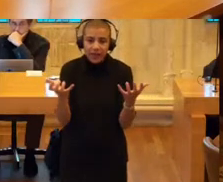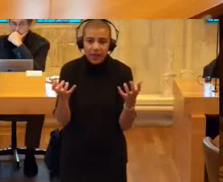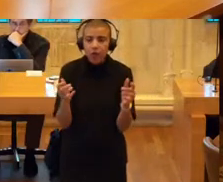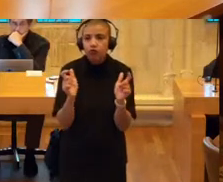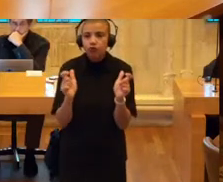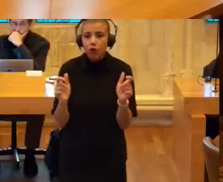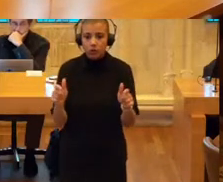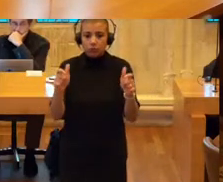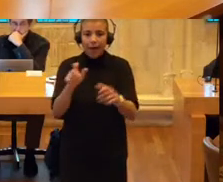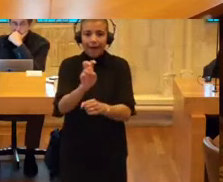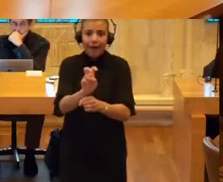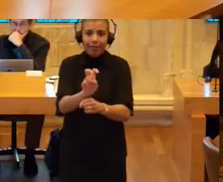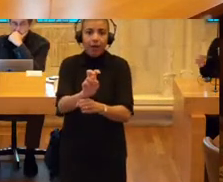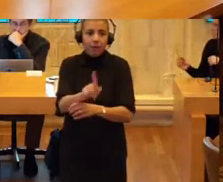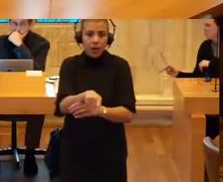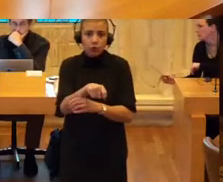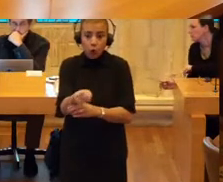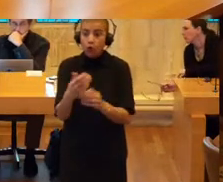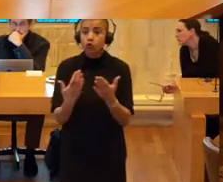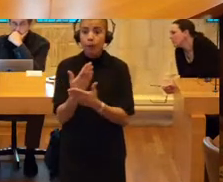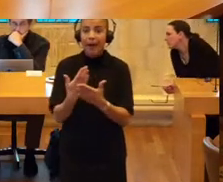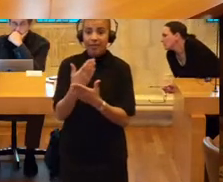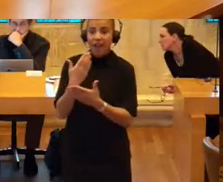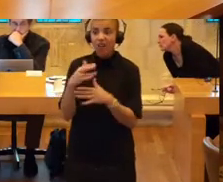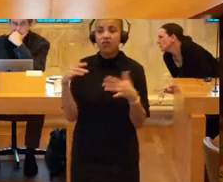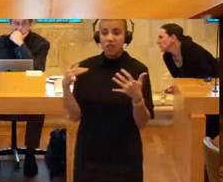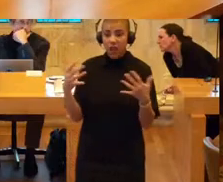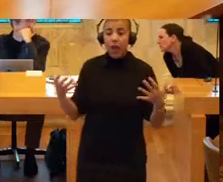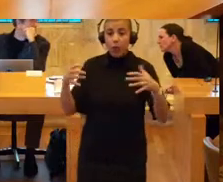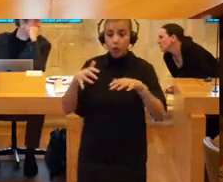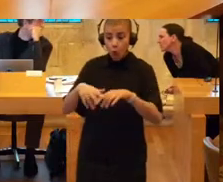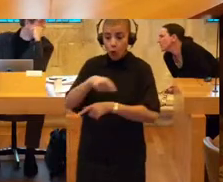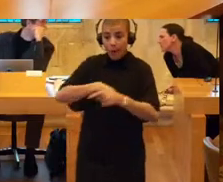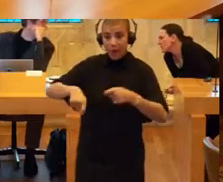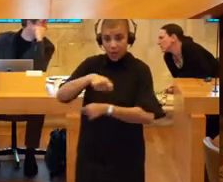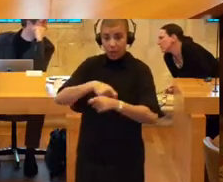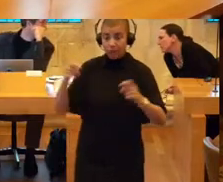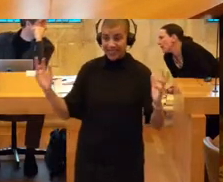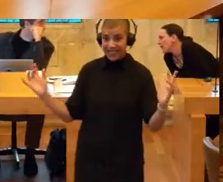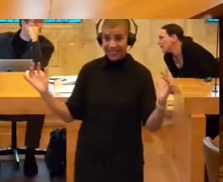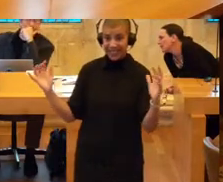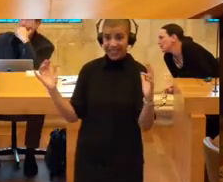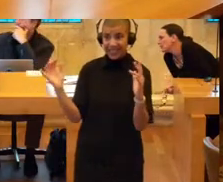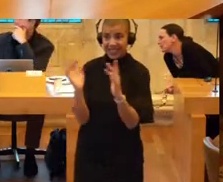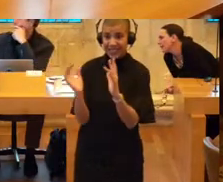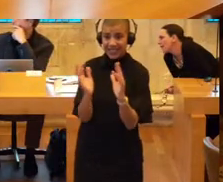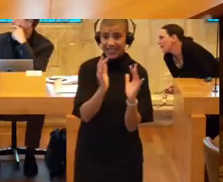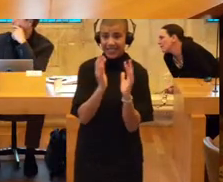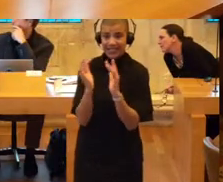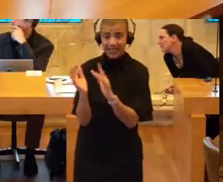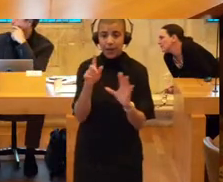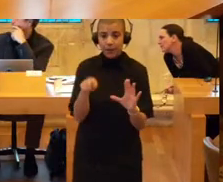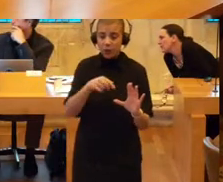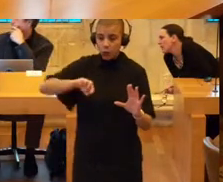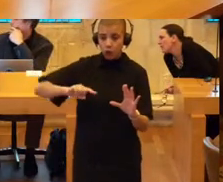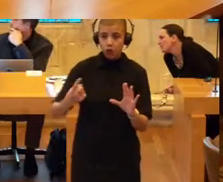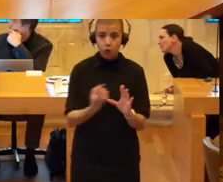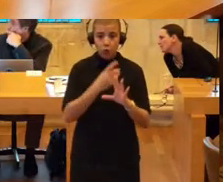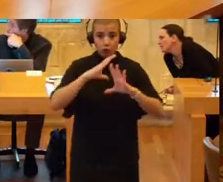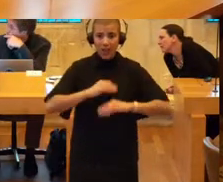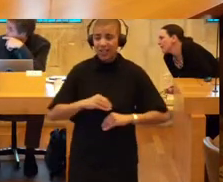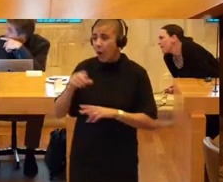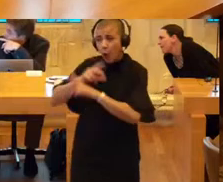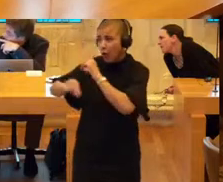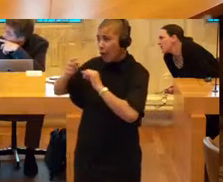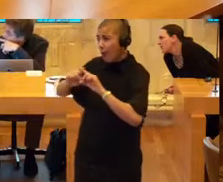Lundi du commerce avait lieu ce matin. Les commerçants qui étaient présents sont évidemment soulagés. Nous rencontrons avec Joël